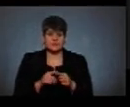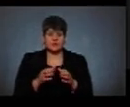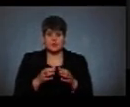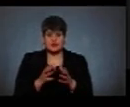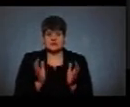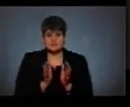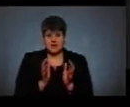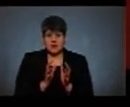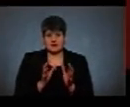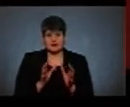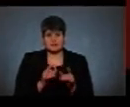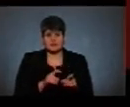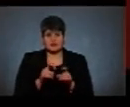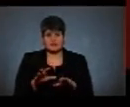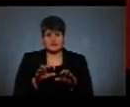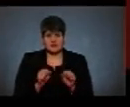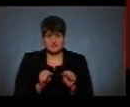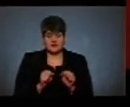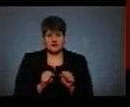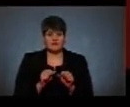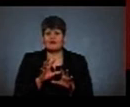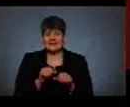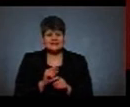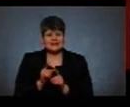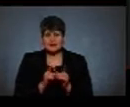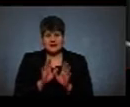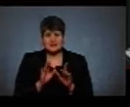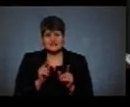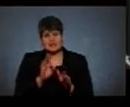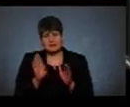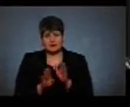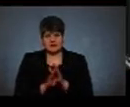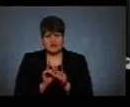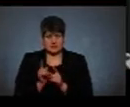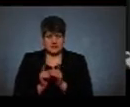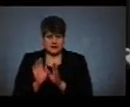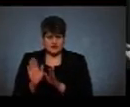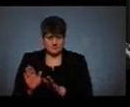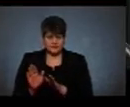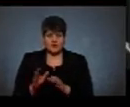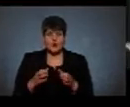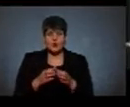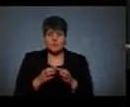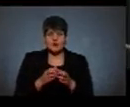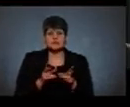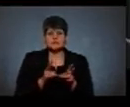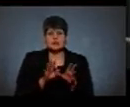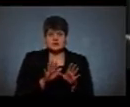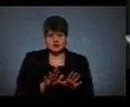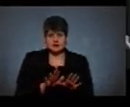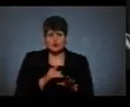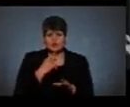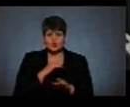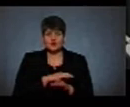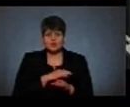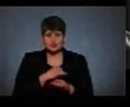юридична особа не міняється, власник не міняється, міняється просто їхнє підпорядкування. Тобто громада лишається, навіть говорячи юридичною